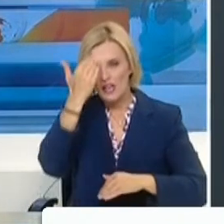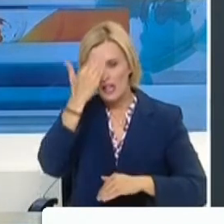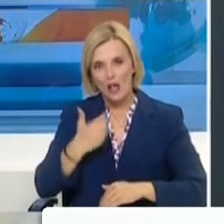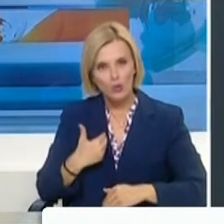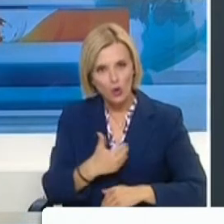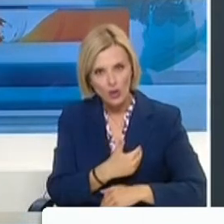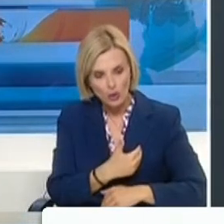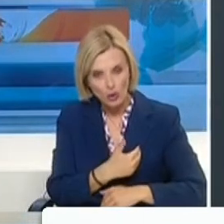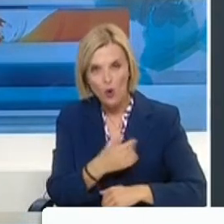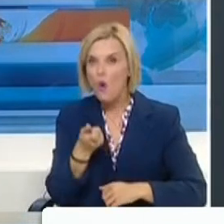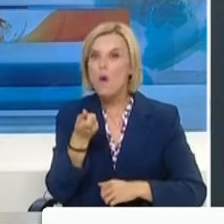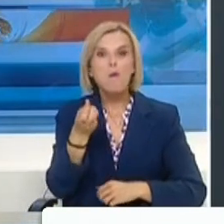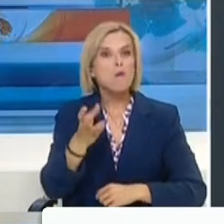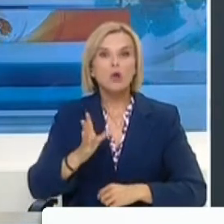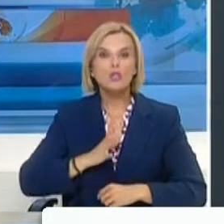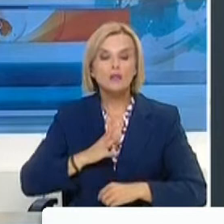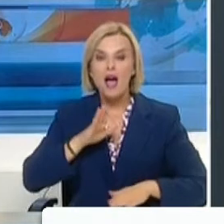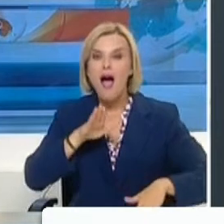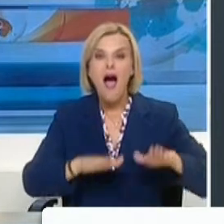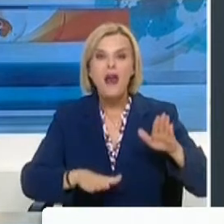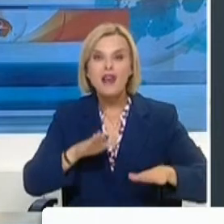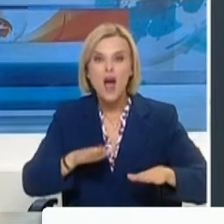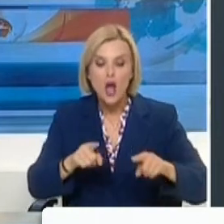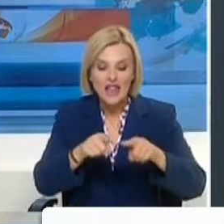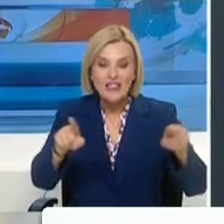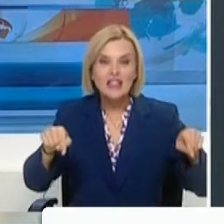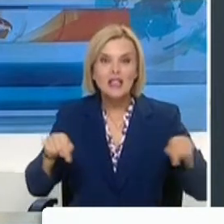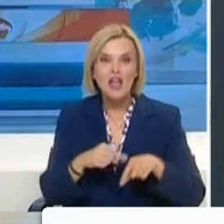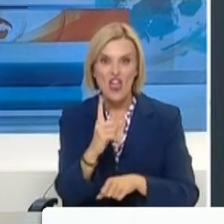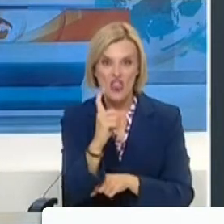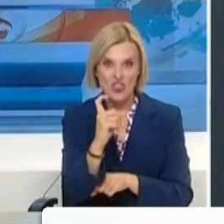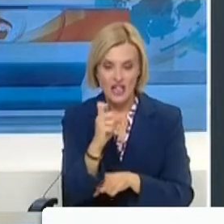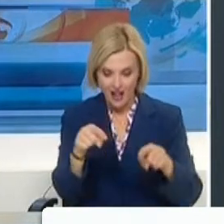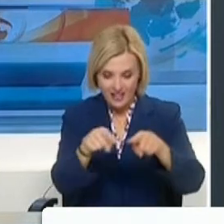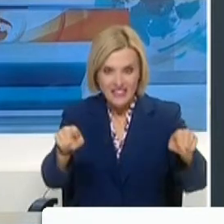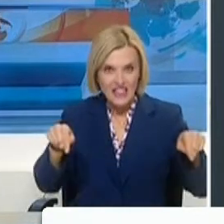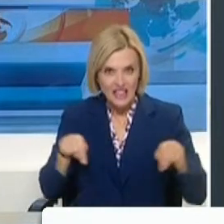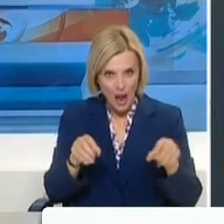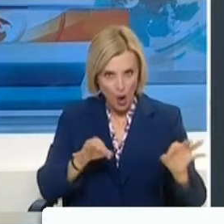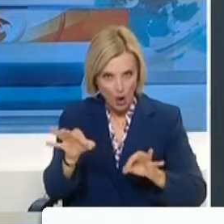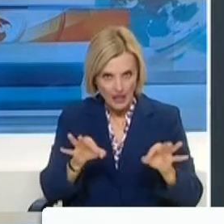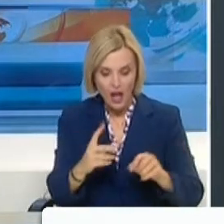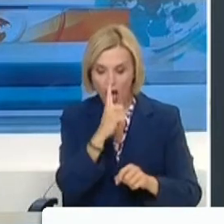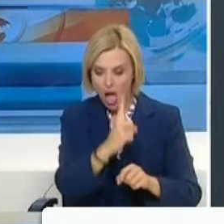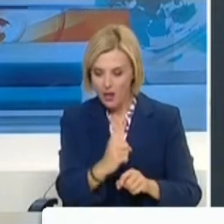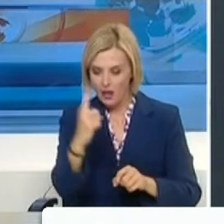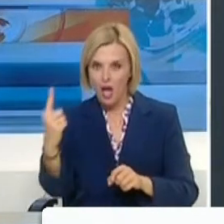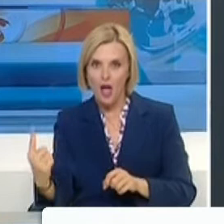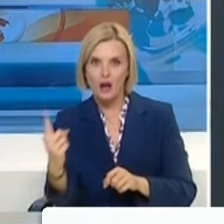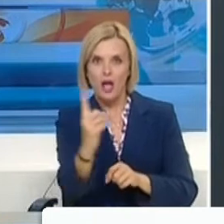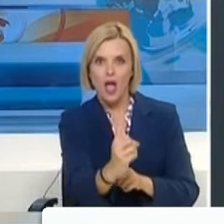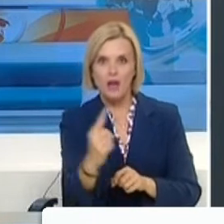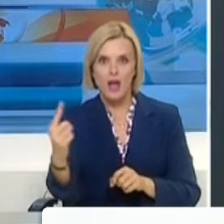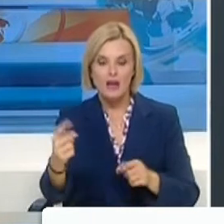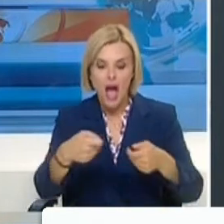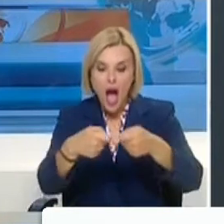πιστών που μπορεί να συμμετέχει καθορίζεται από την αναλογία ένα άτομο ανά 10 τετραγωνικά με απόσταση 1,5 μέτρου μεταξύ